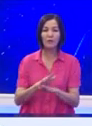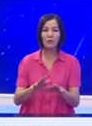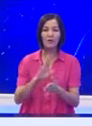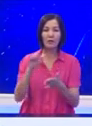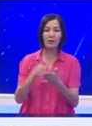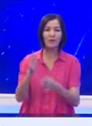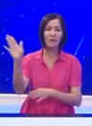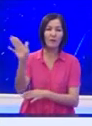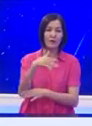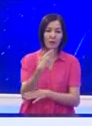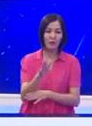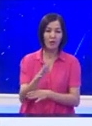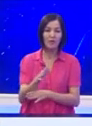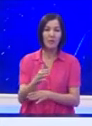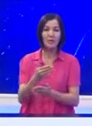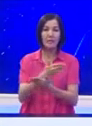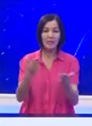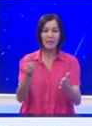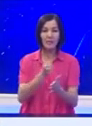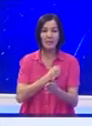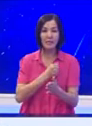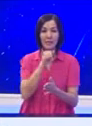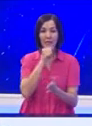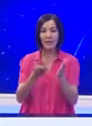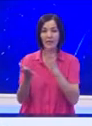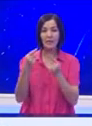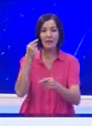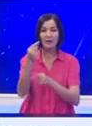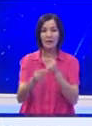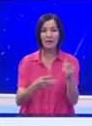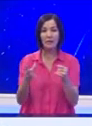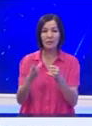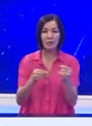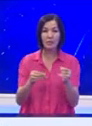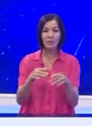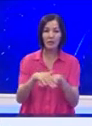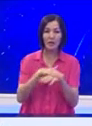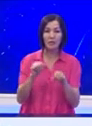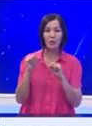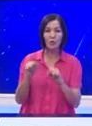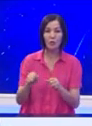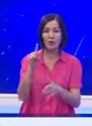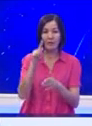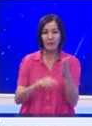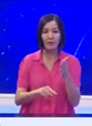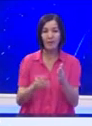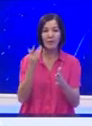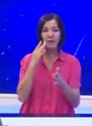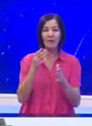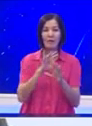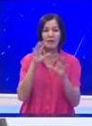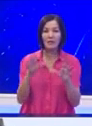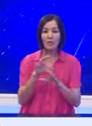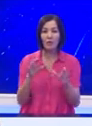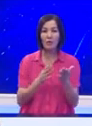атқан ерліктеріңіз атадан қалған аманат деп осыны мәңгі сақтауға жасап